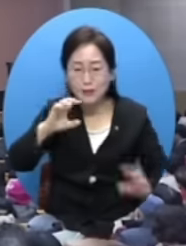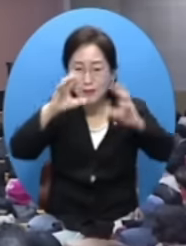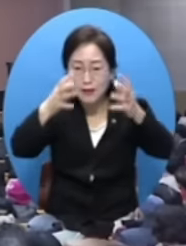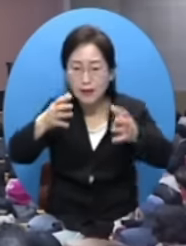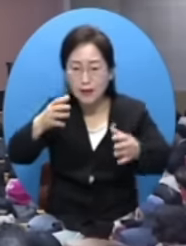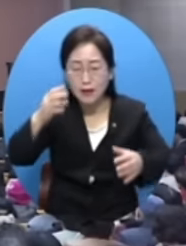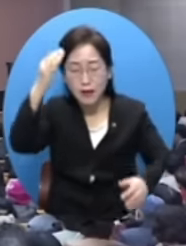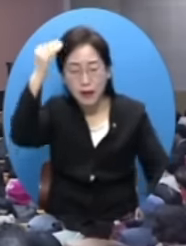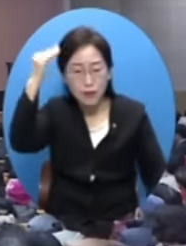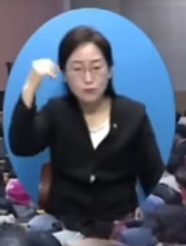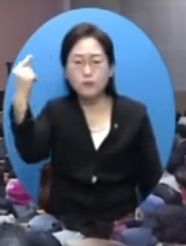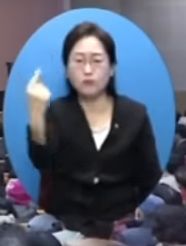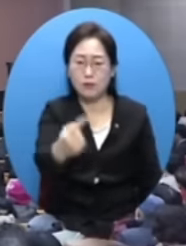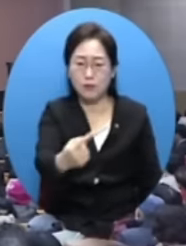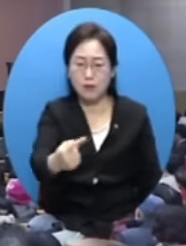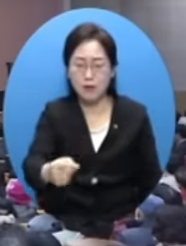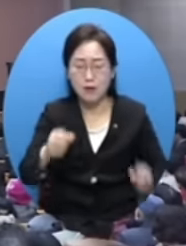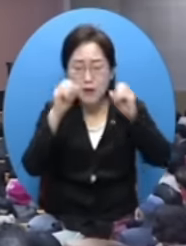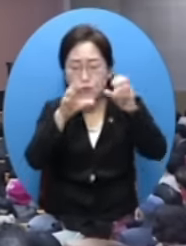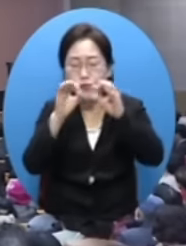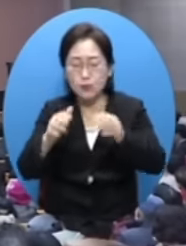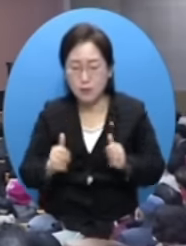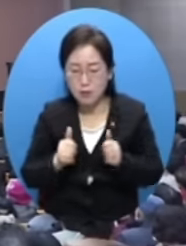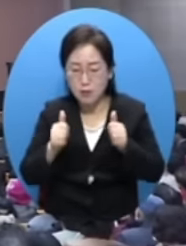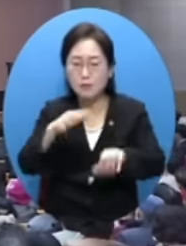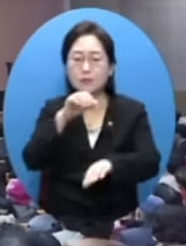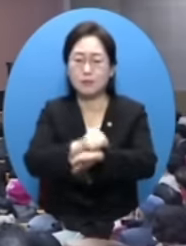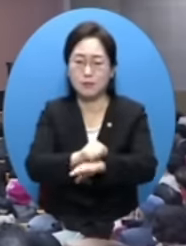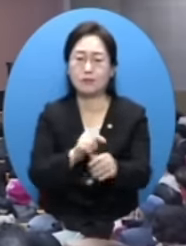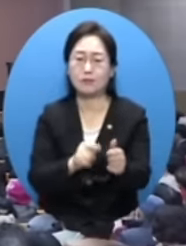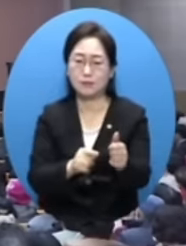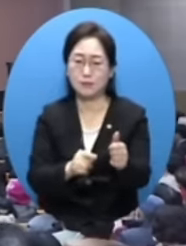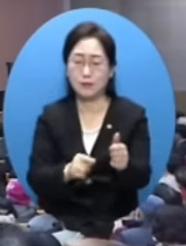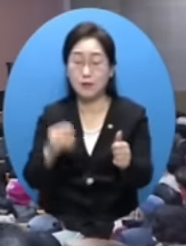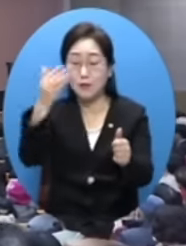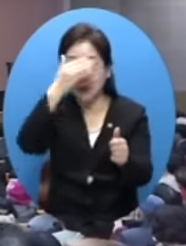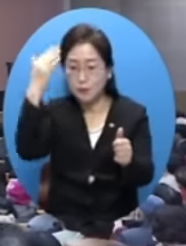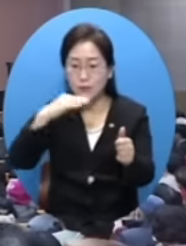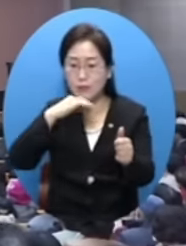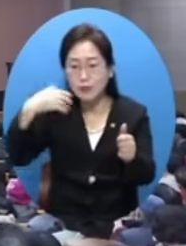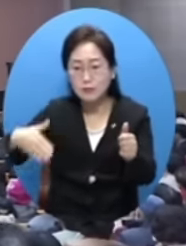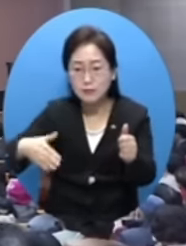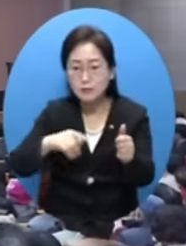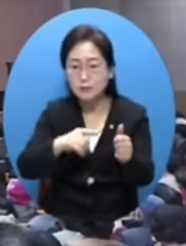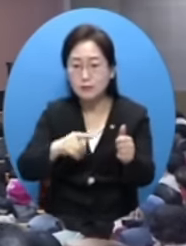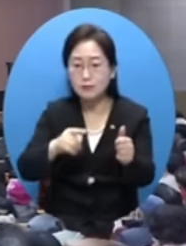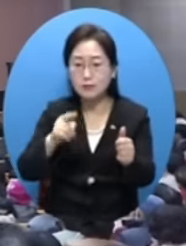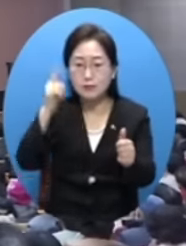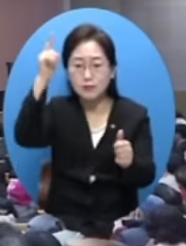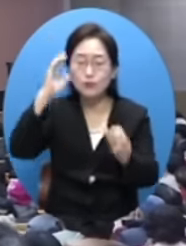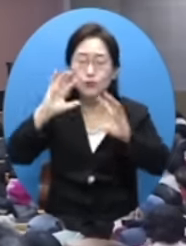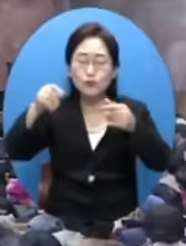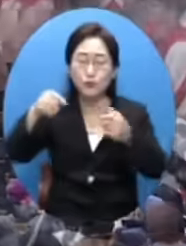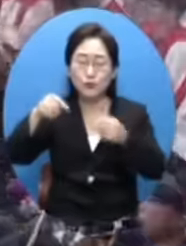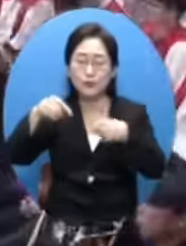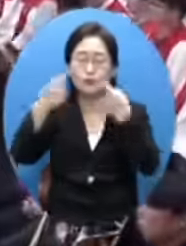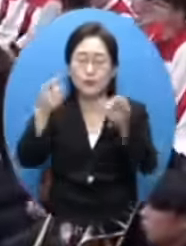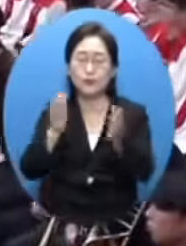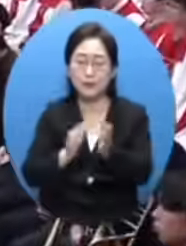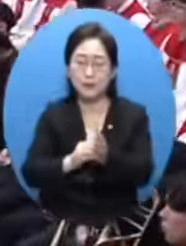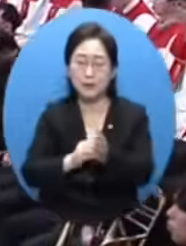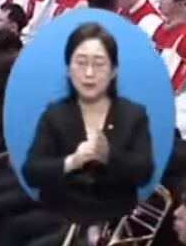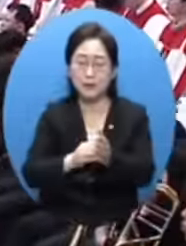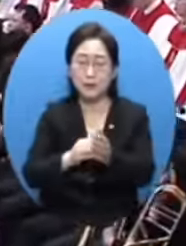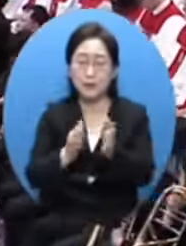선교와 교육사에 힘썼던 아펜사르 선교사님. 그 젊은 나이에 그가 청계 갔지만은